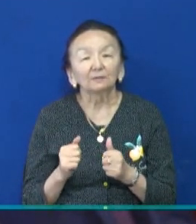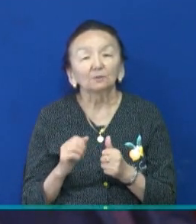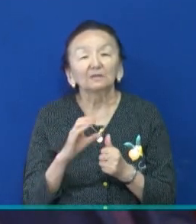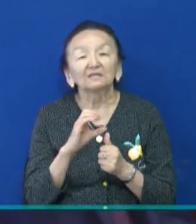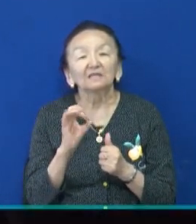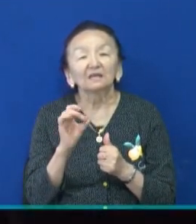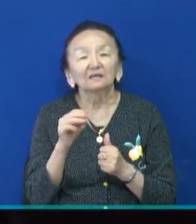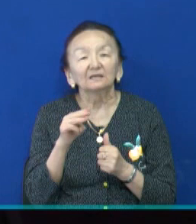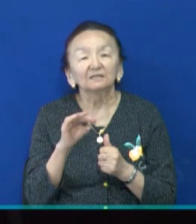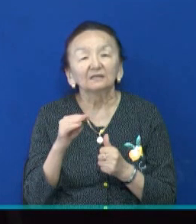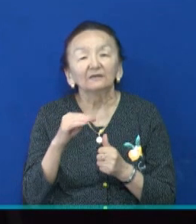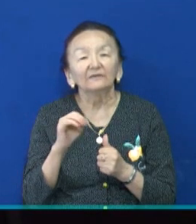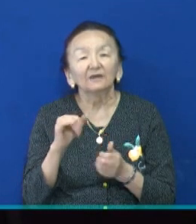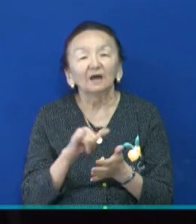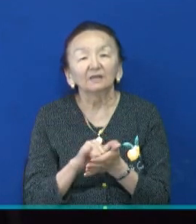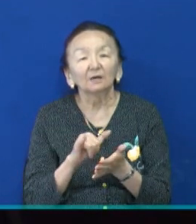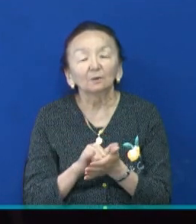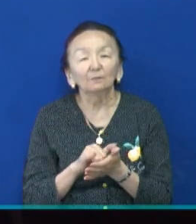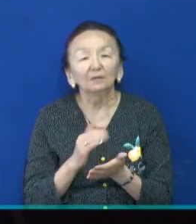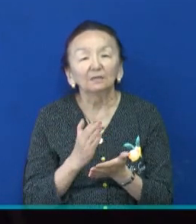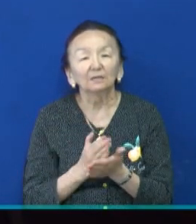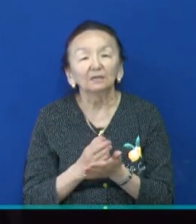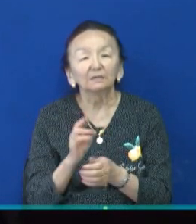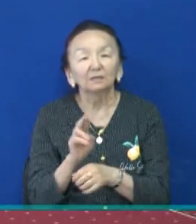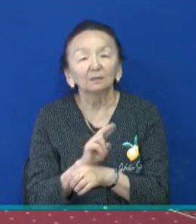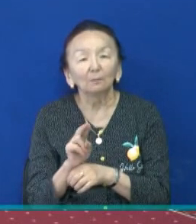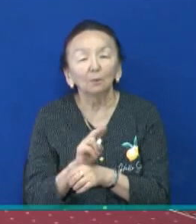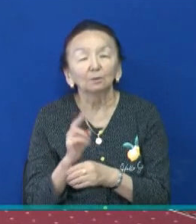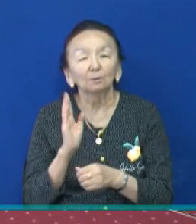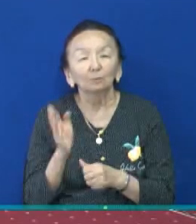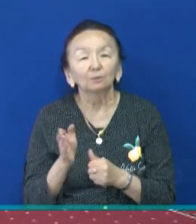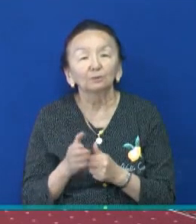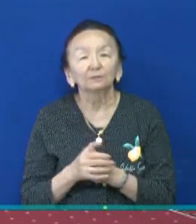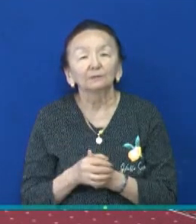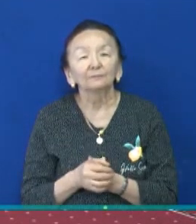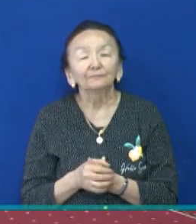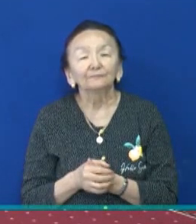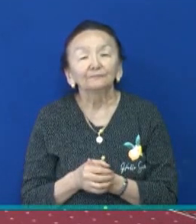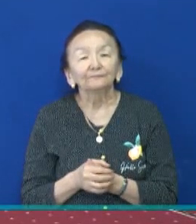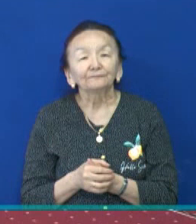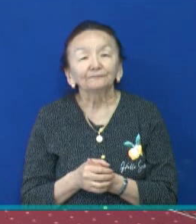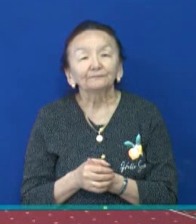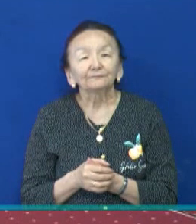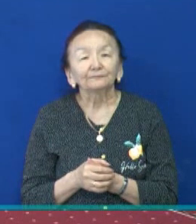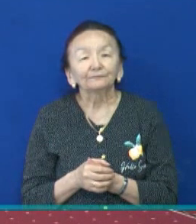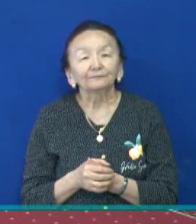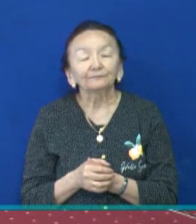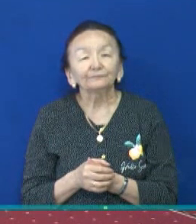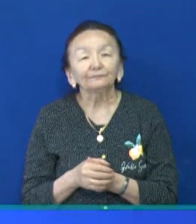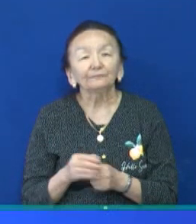сертификация көтетін ремонттар жүргізіледі ме? Стадион бойынша, стадион ремонтымыз жасаймыз, анау